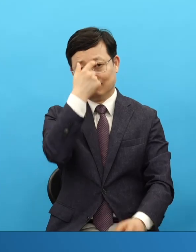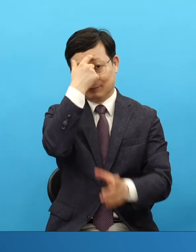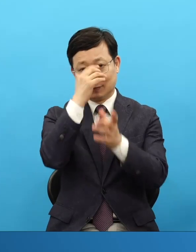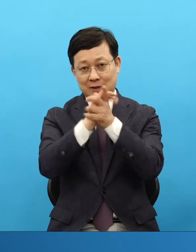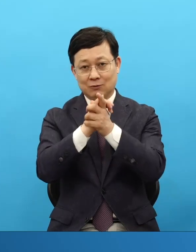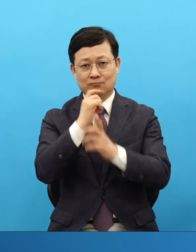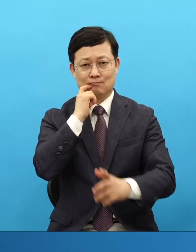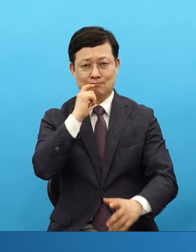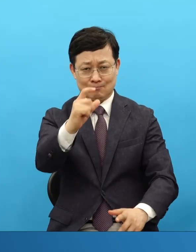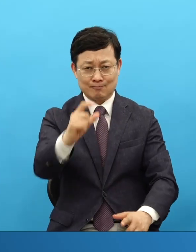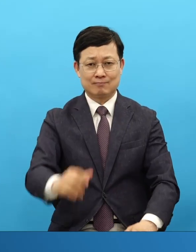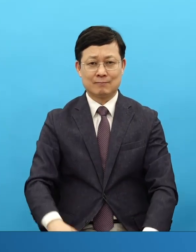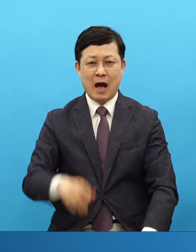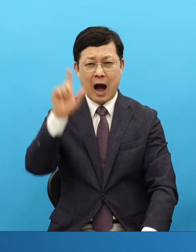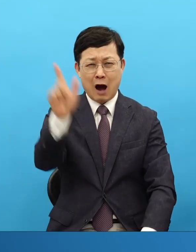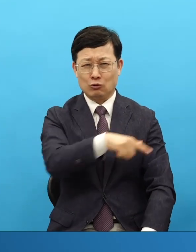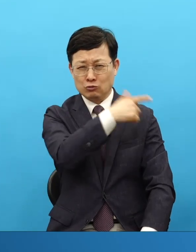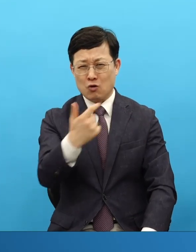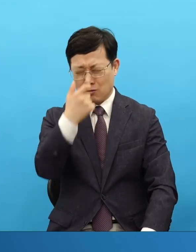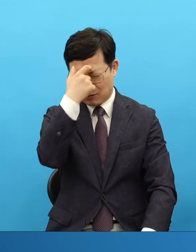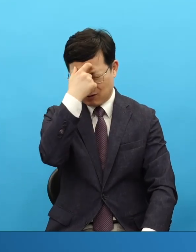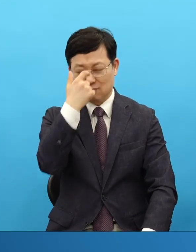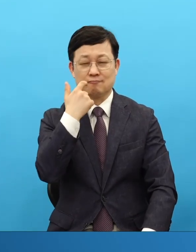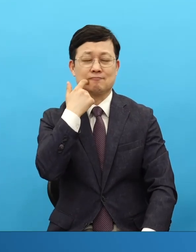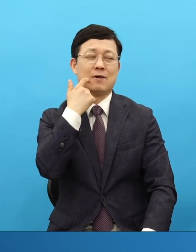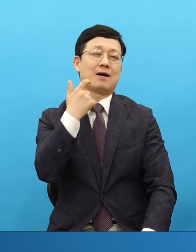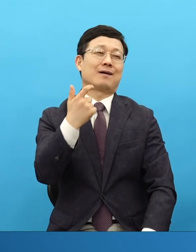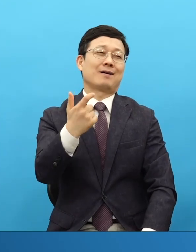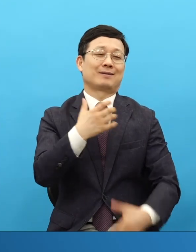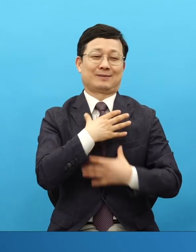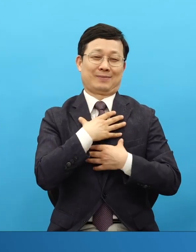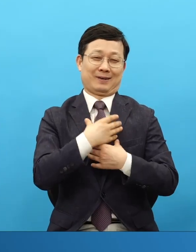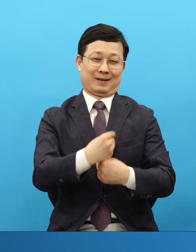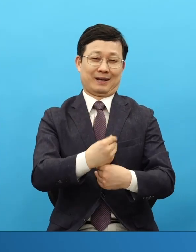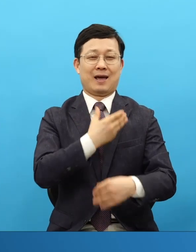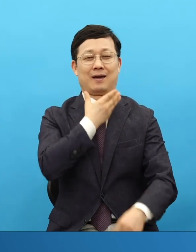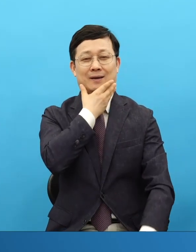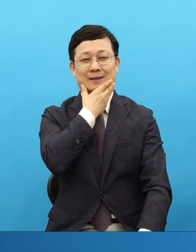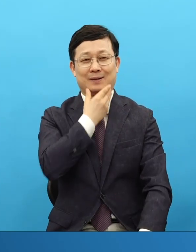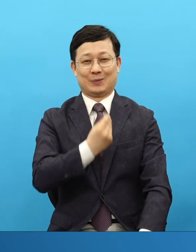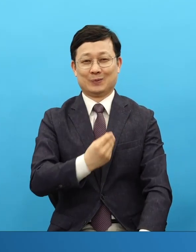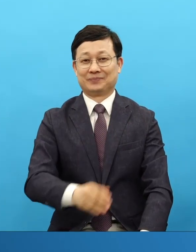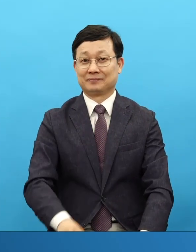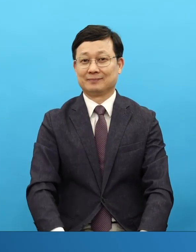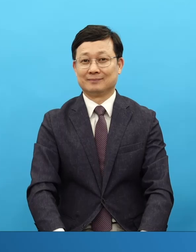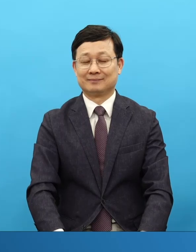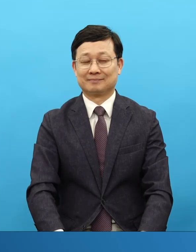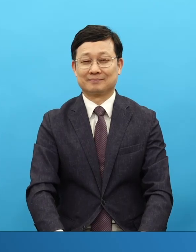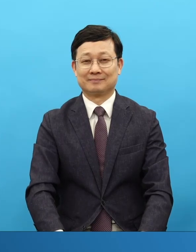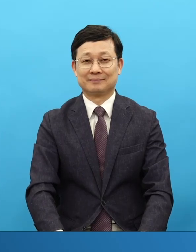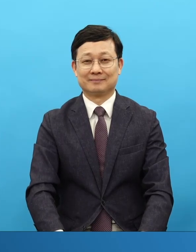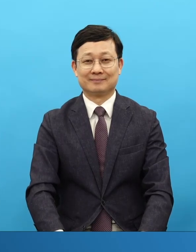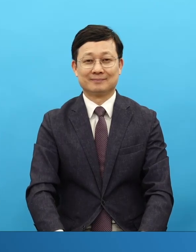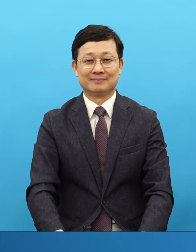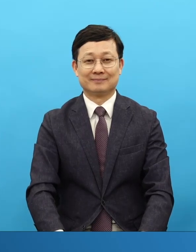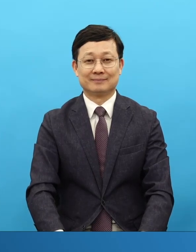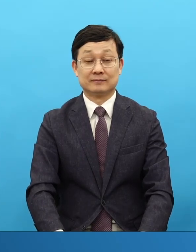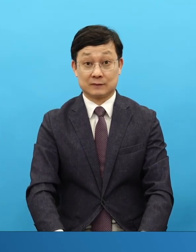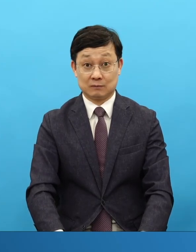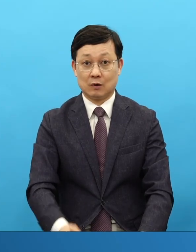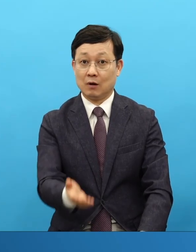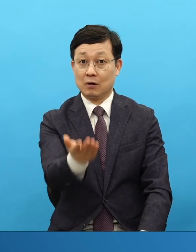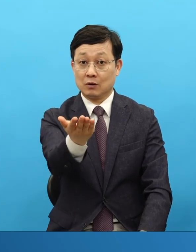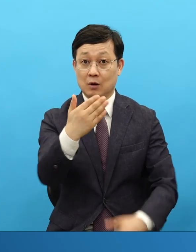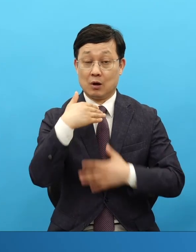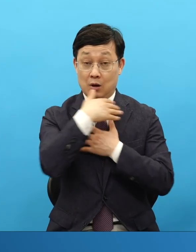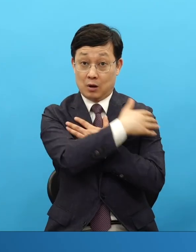now, I'm 하루 종일. always doing this prayer all day long, conscious of my breath and always 그러면 praying to God. 여러분이 이 병도 이기게 될